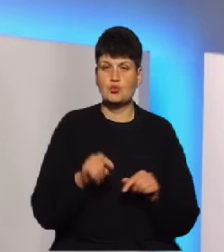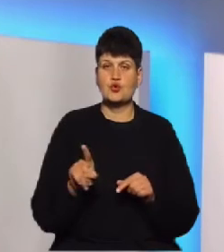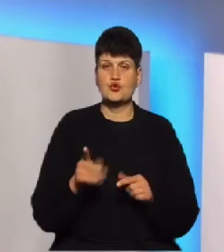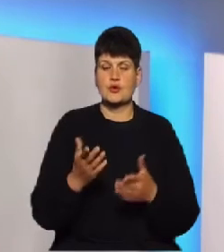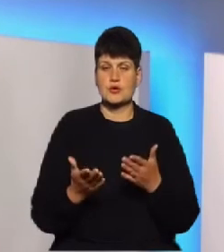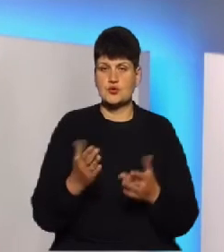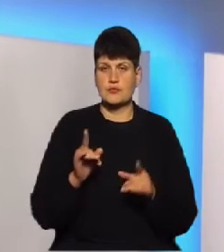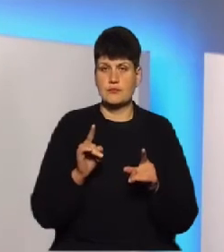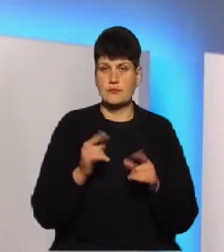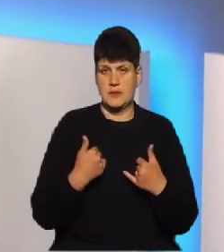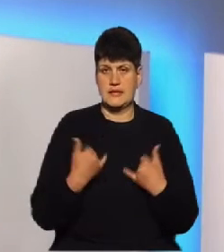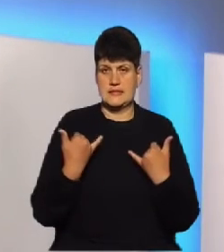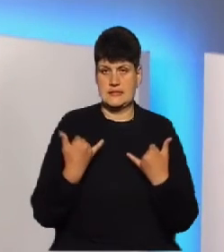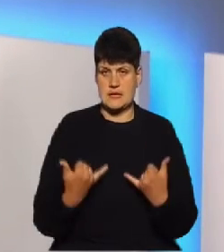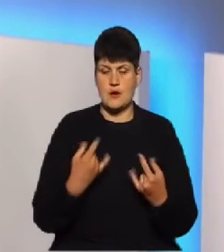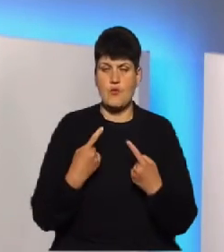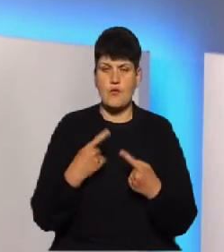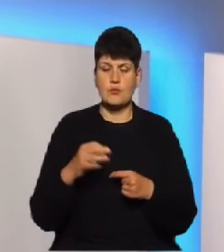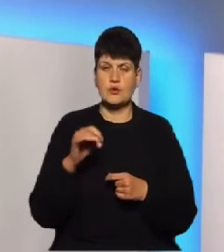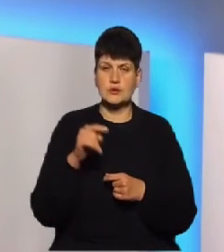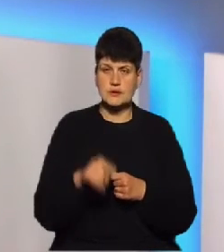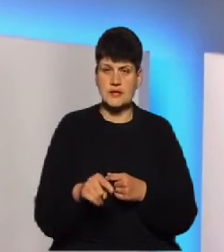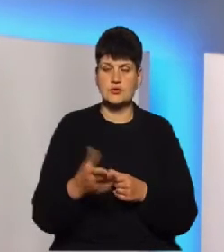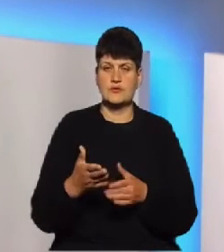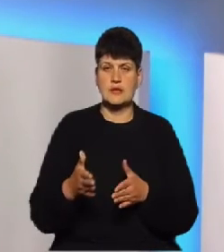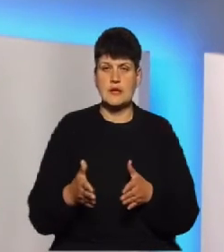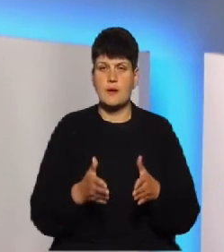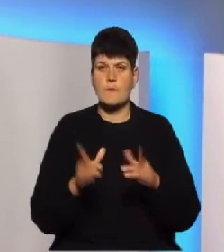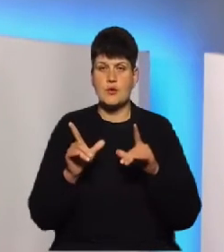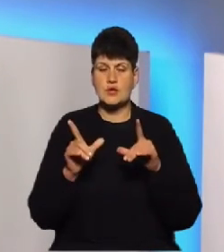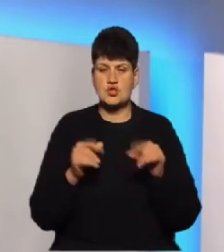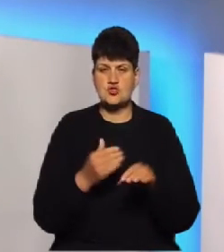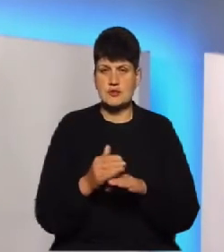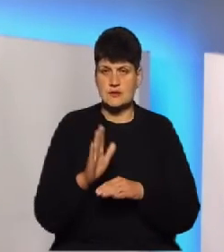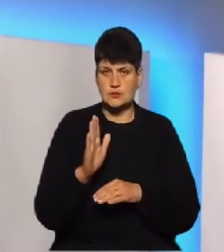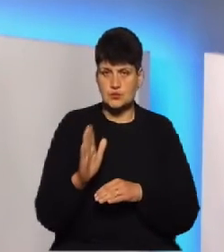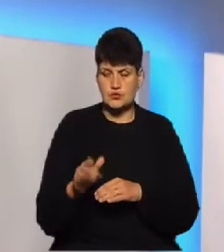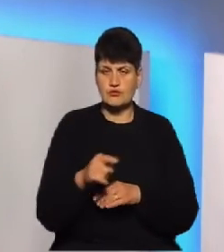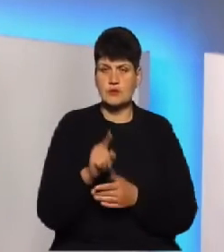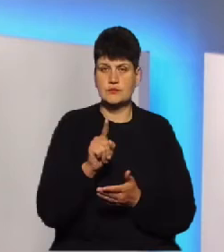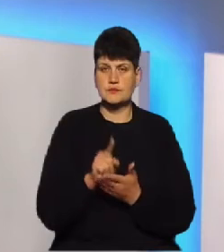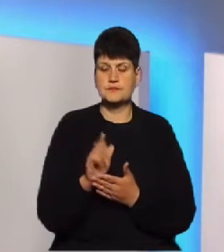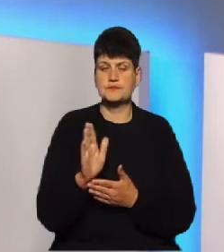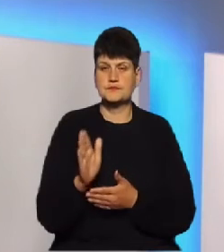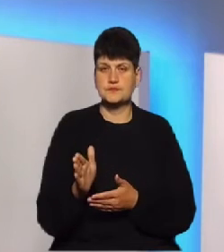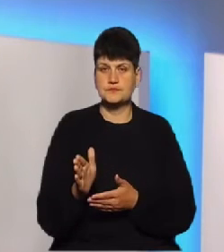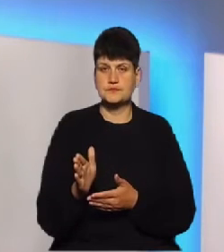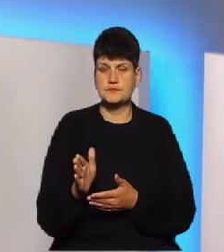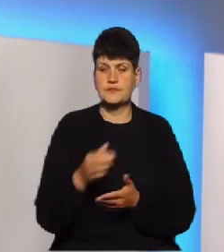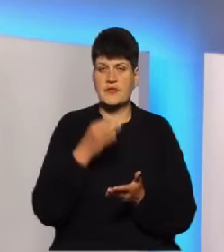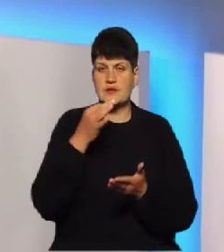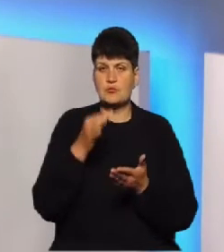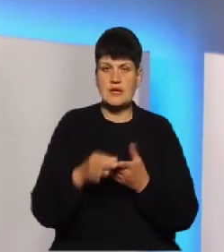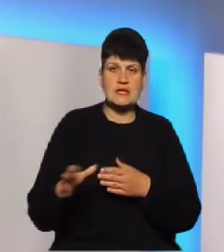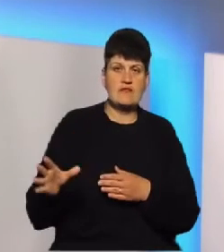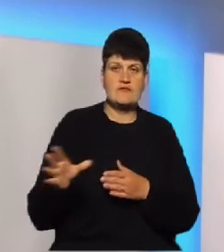якщо ми зараз говоримо про те, що вони все-таки вийдуть на призначення дороги, то вони мусять відповідати всім критеріям,